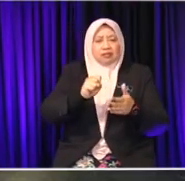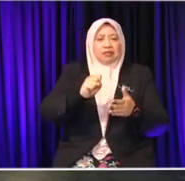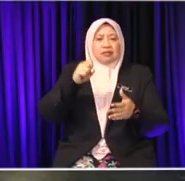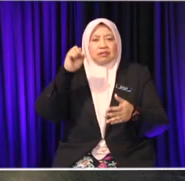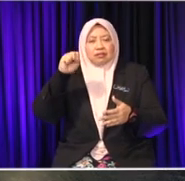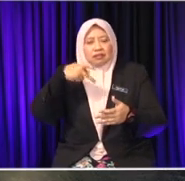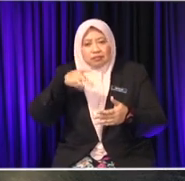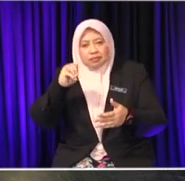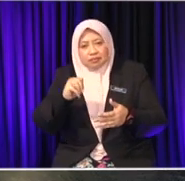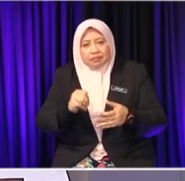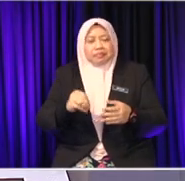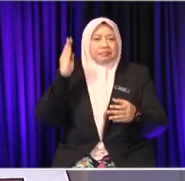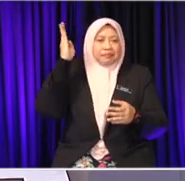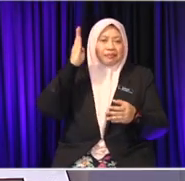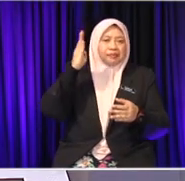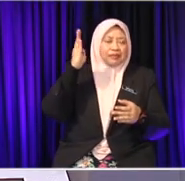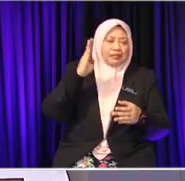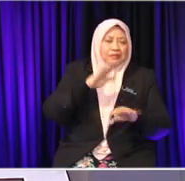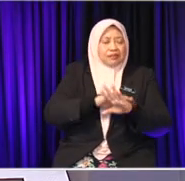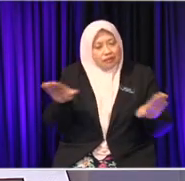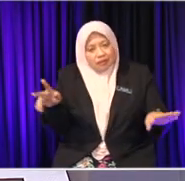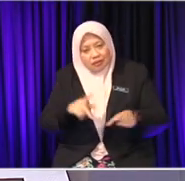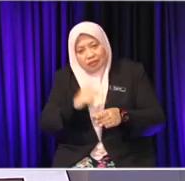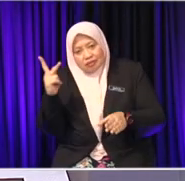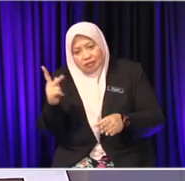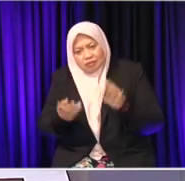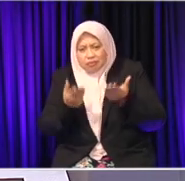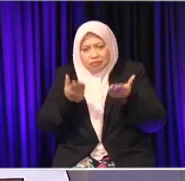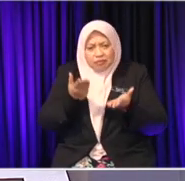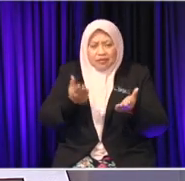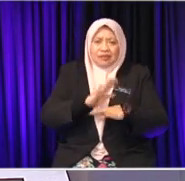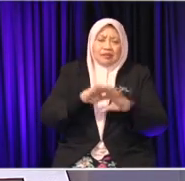Angga itu biasanya mungkin tak keluar mungkin